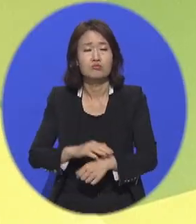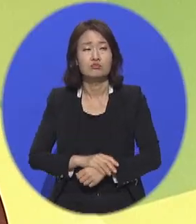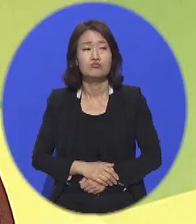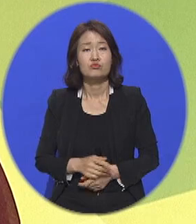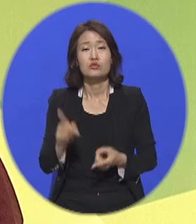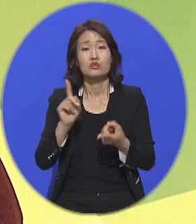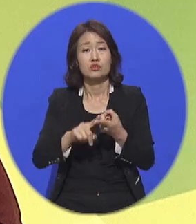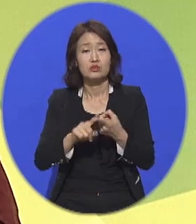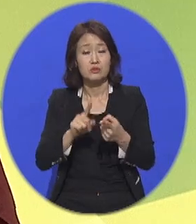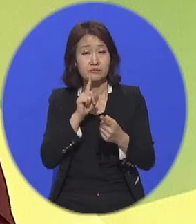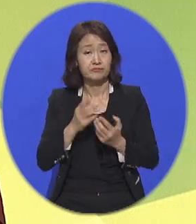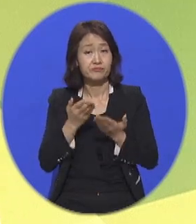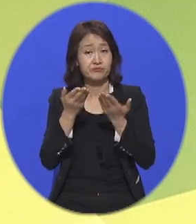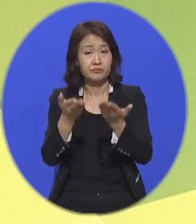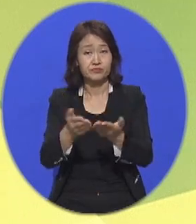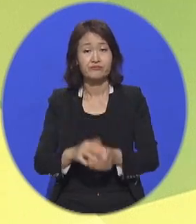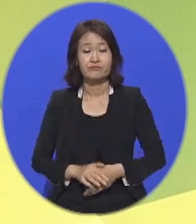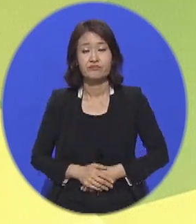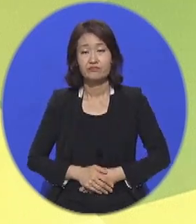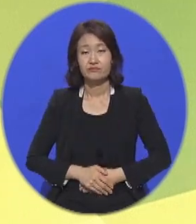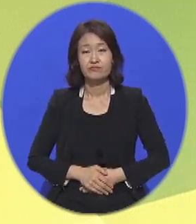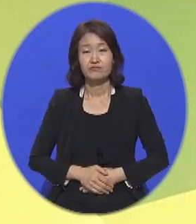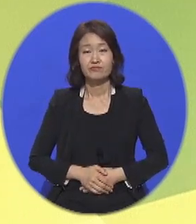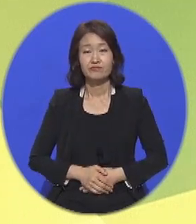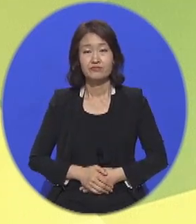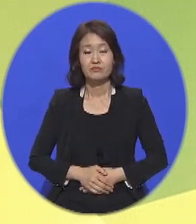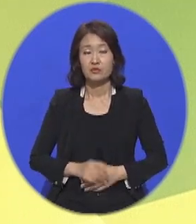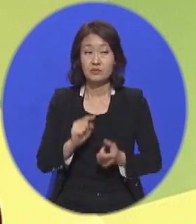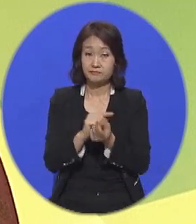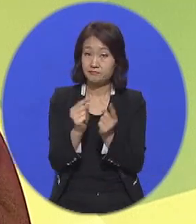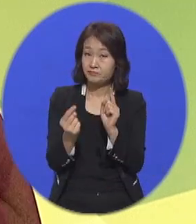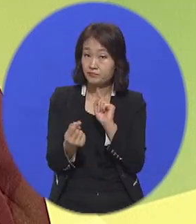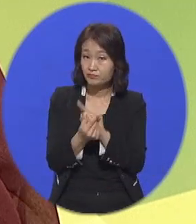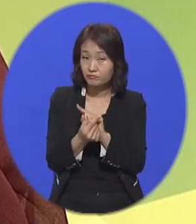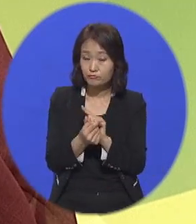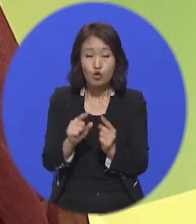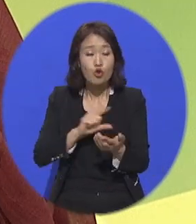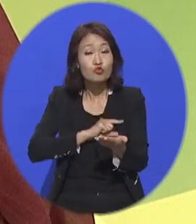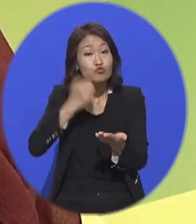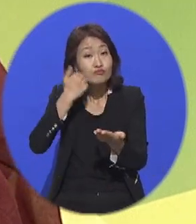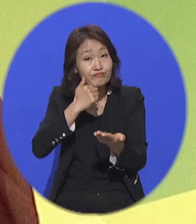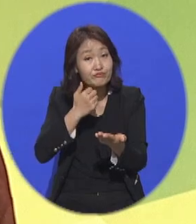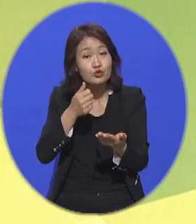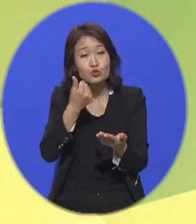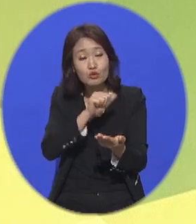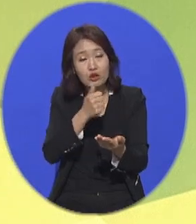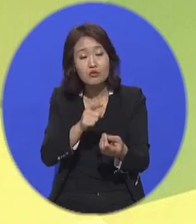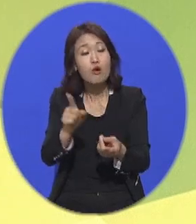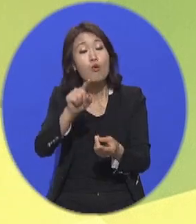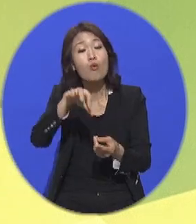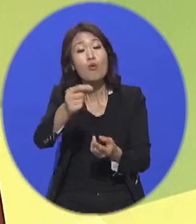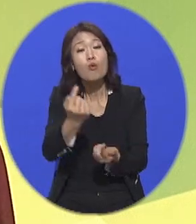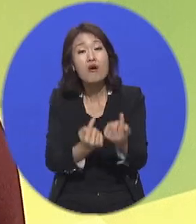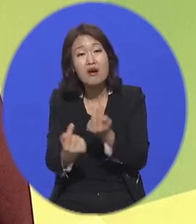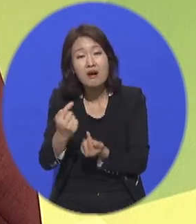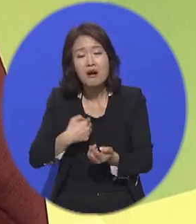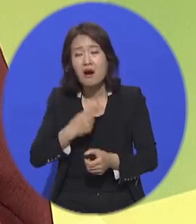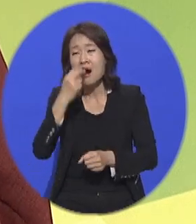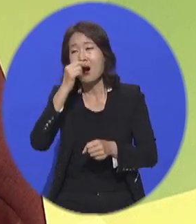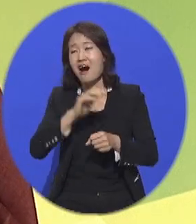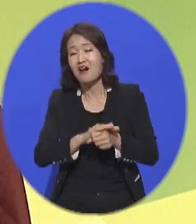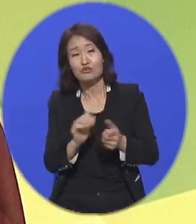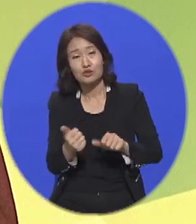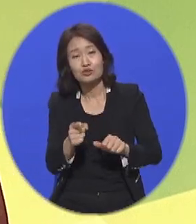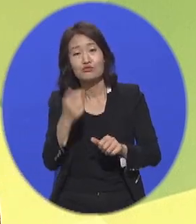두고 이제 말씀을 드립니다. 그래가지고 이제 서로 이제 통성명을 해서요. 아, 그래, 어디서 왔나? 이러니까 기가 차서 죽은